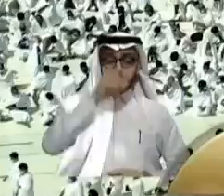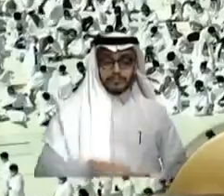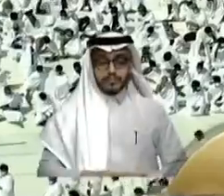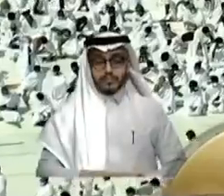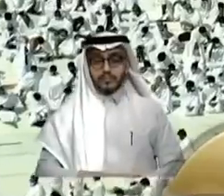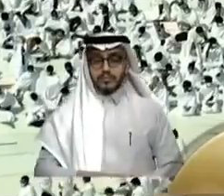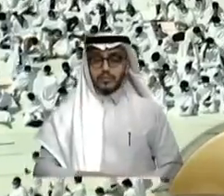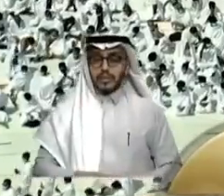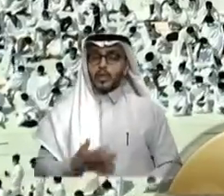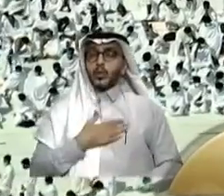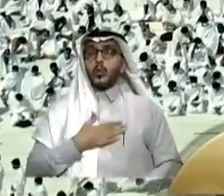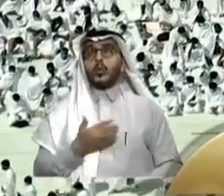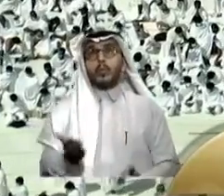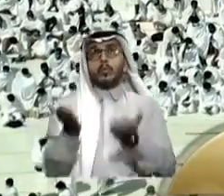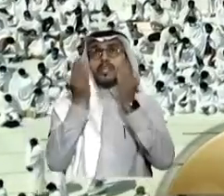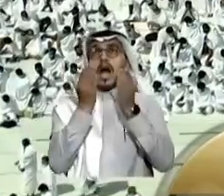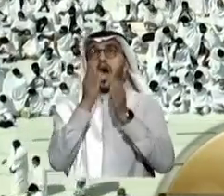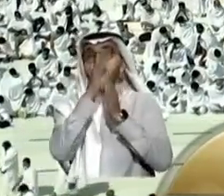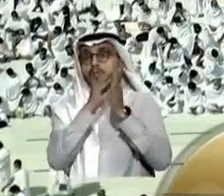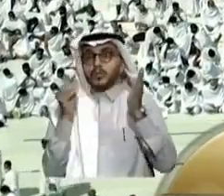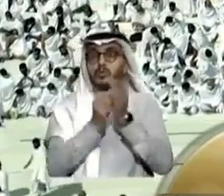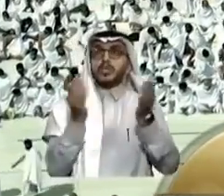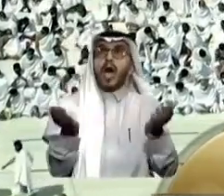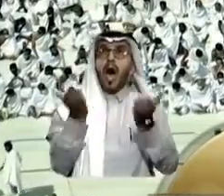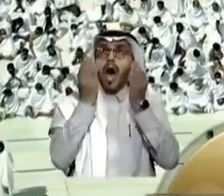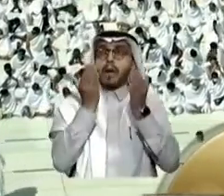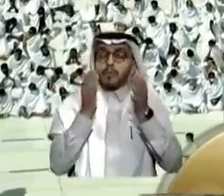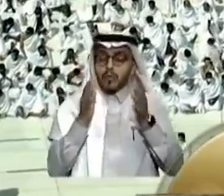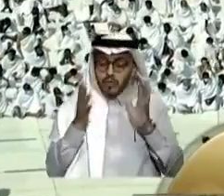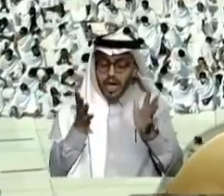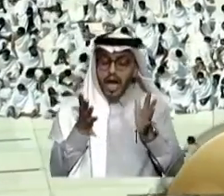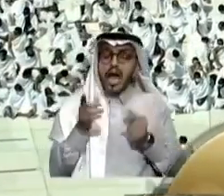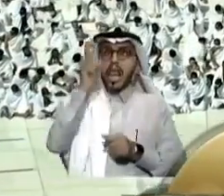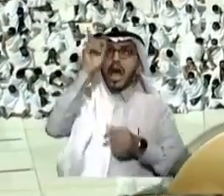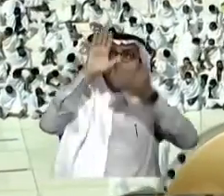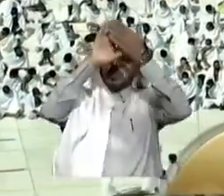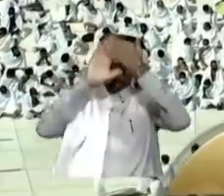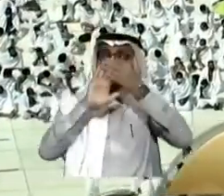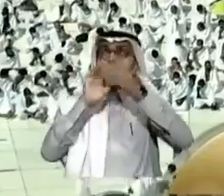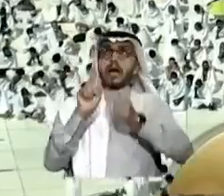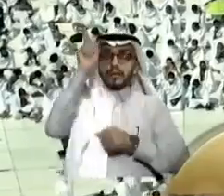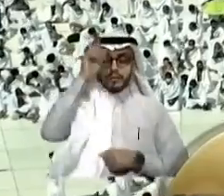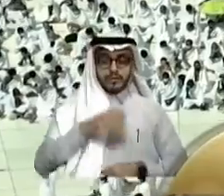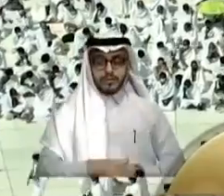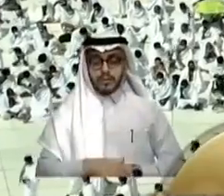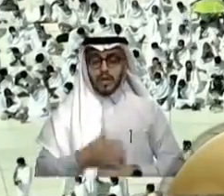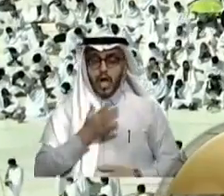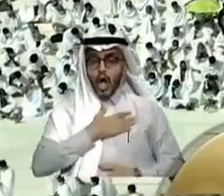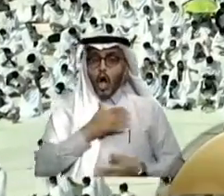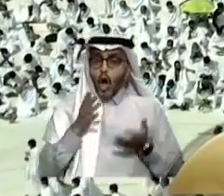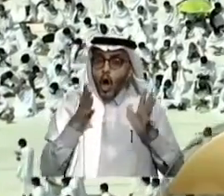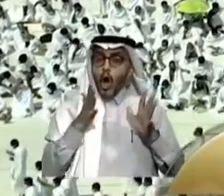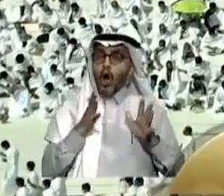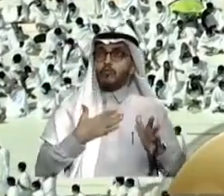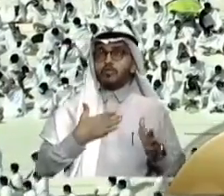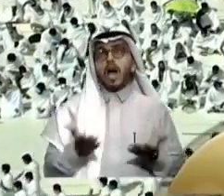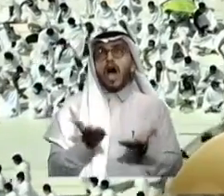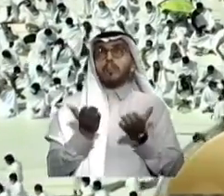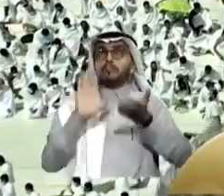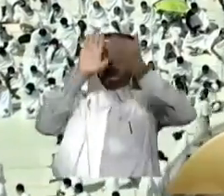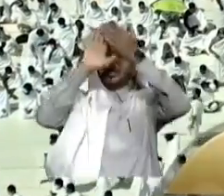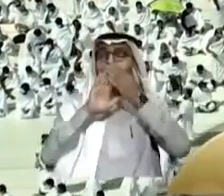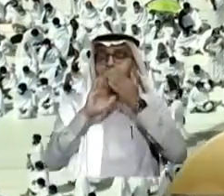تصمد إليه في رغائبها، وتلوذ به في مصائبها، وتفزع إليه عند